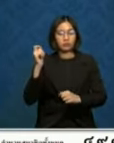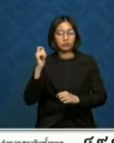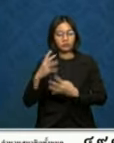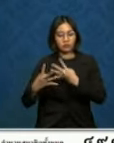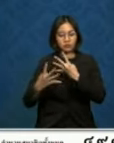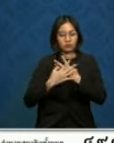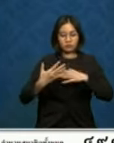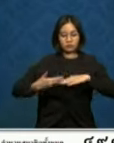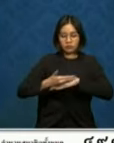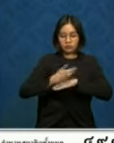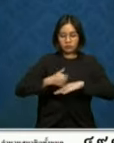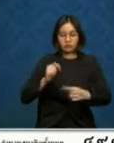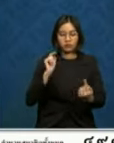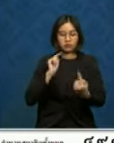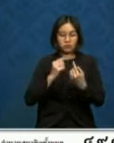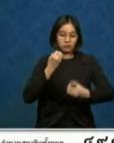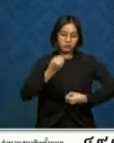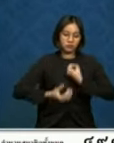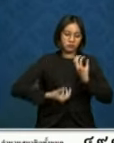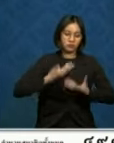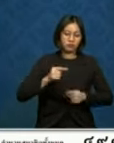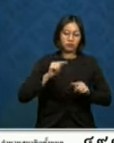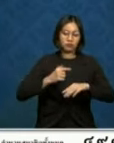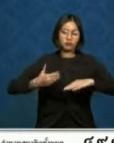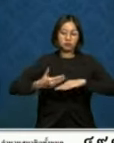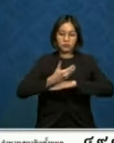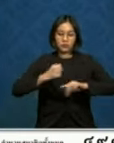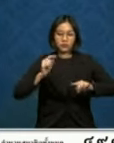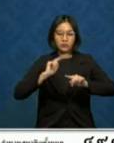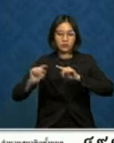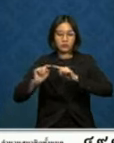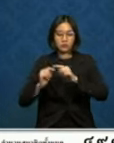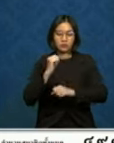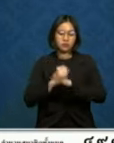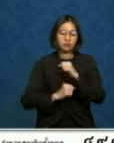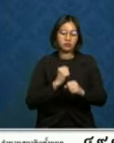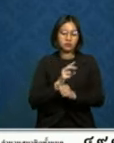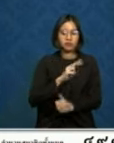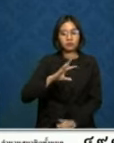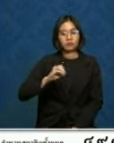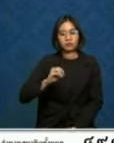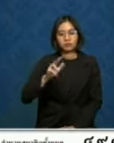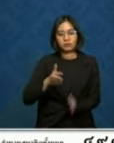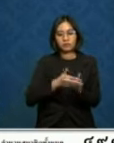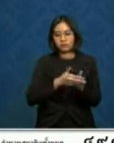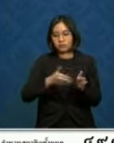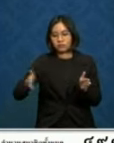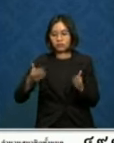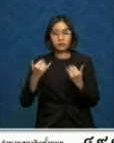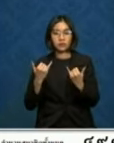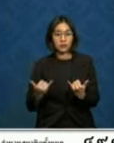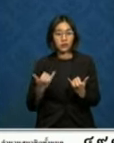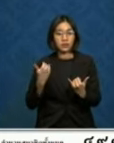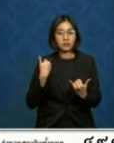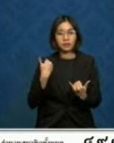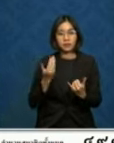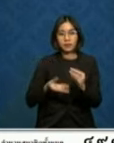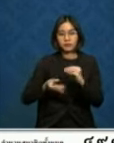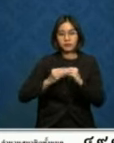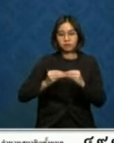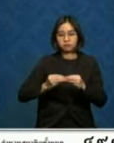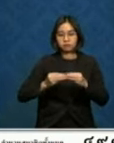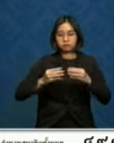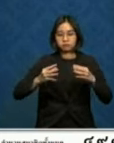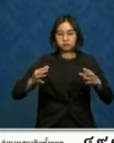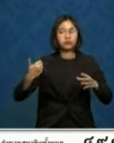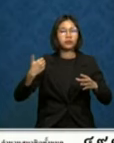คดีทางการเมืองในเรื่องการแสดงออกทางการเมืองตั้งแต่ปี2563มาจนถึงปัจจุบันมีจำนวนเพิ่มขึ้นเ